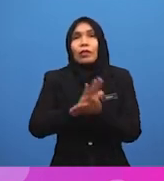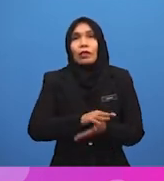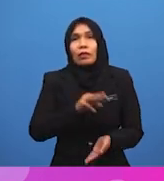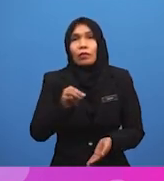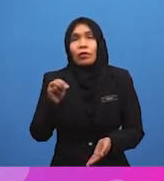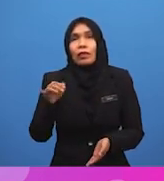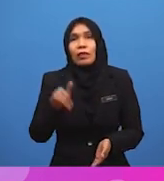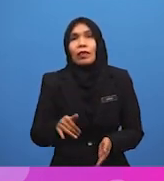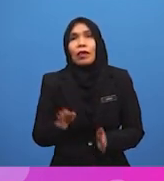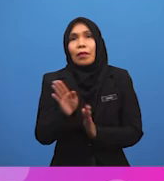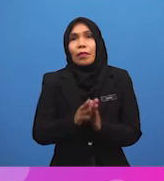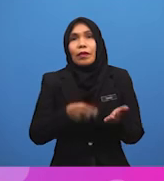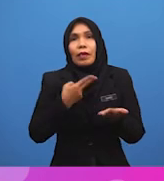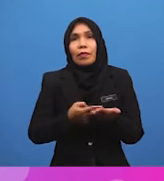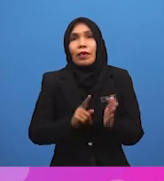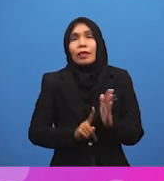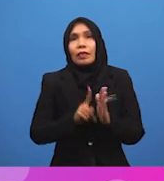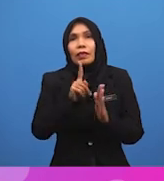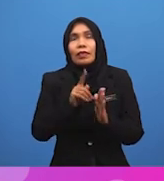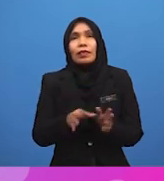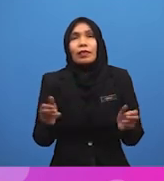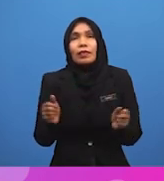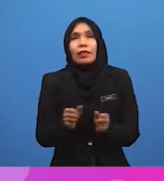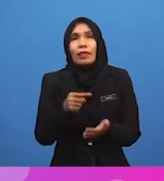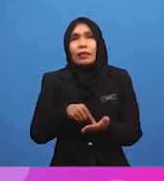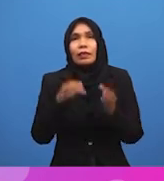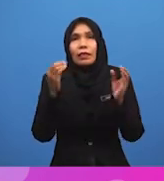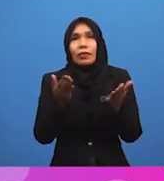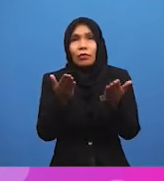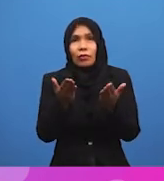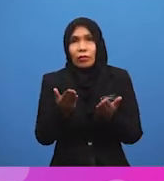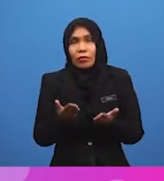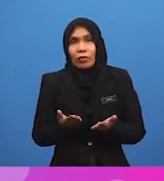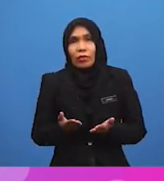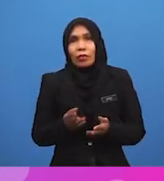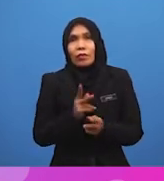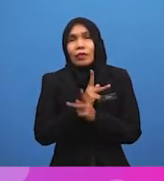yang berhemat tinggi. Dengan ini, cikgu mengucapkan terima